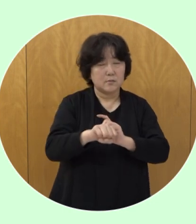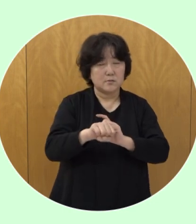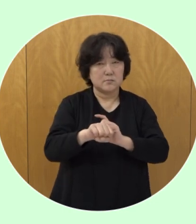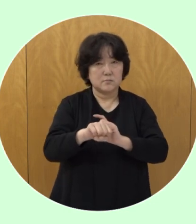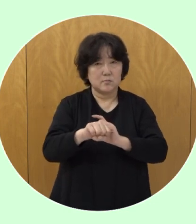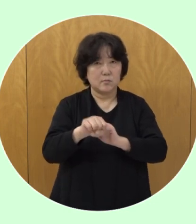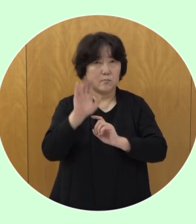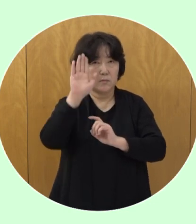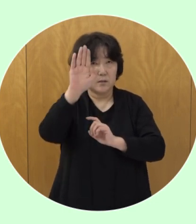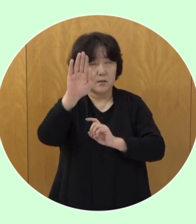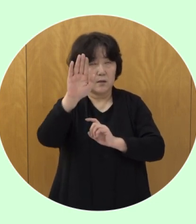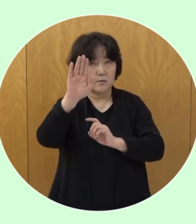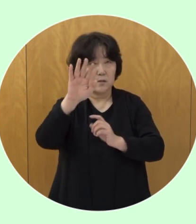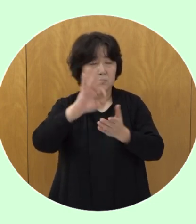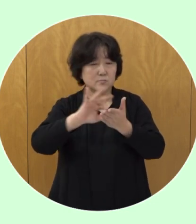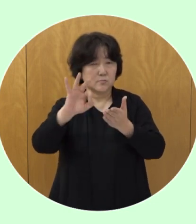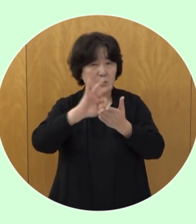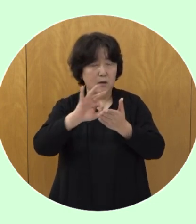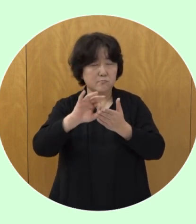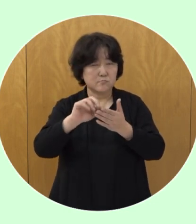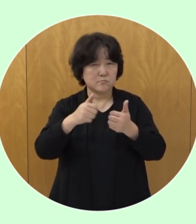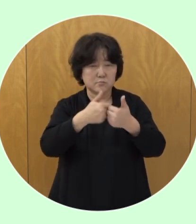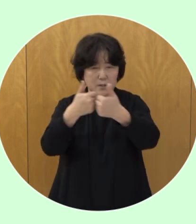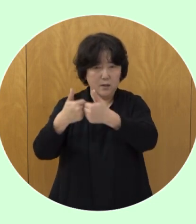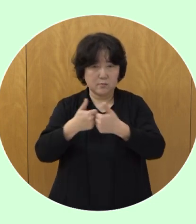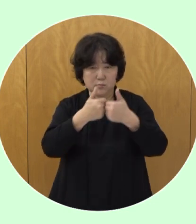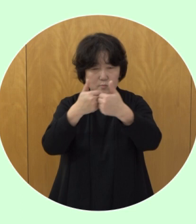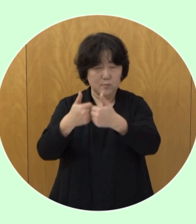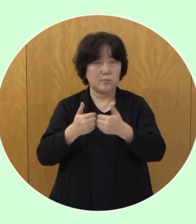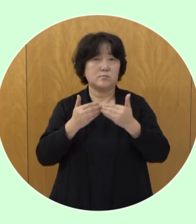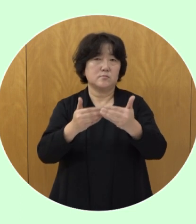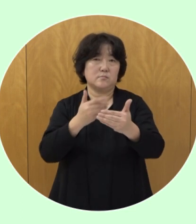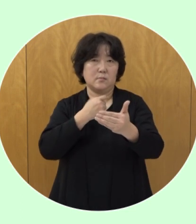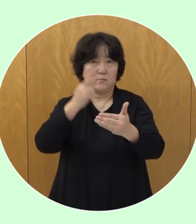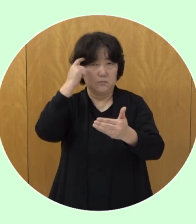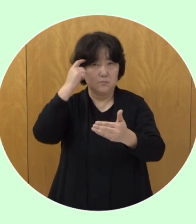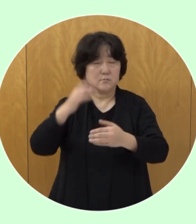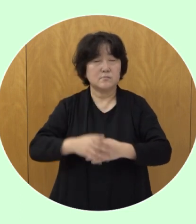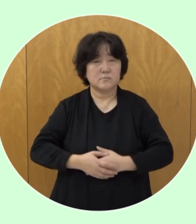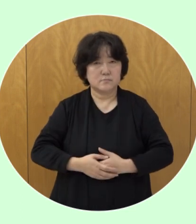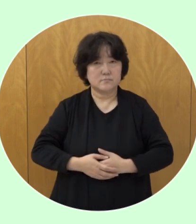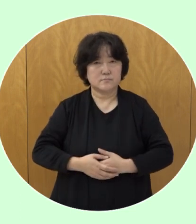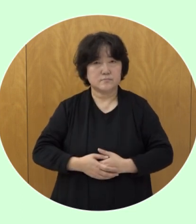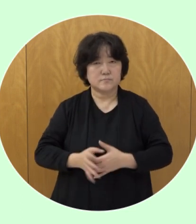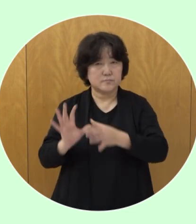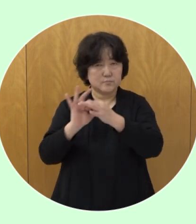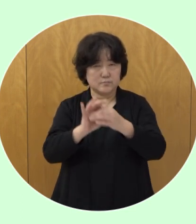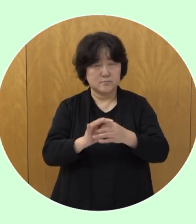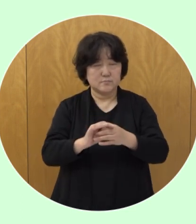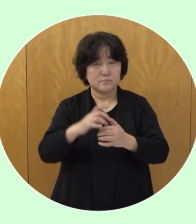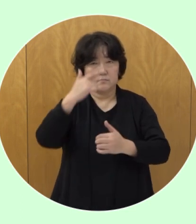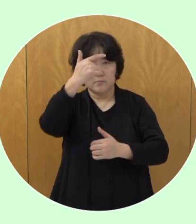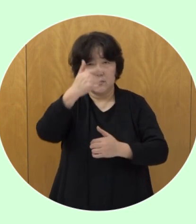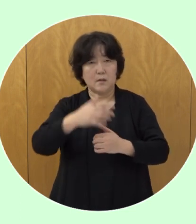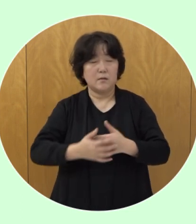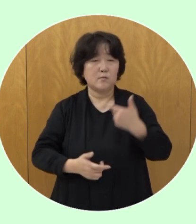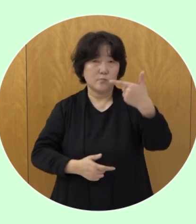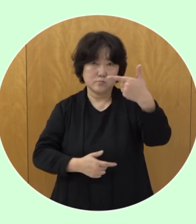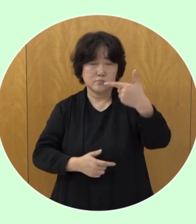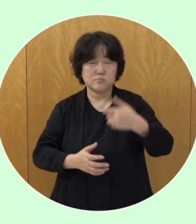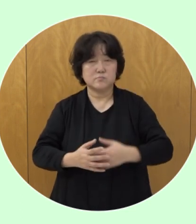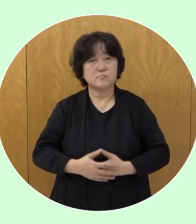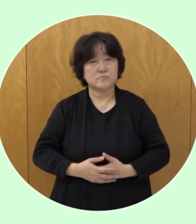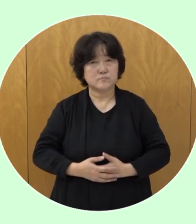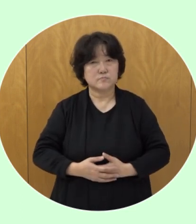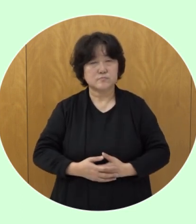などについて、検討を進めてまいりたいと考えてございます。続いて大項目6、一